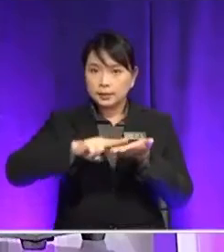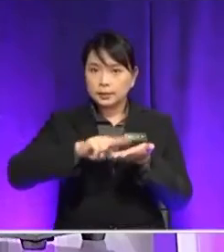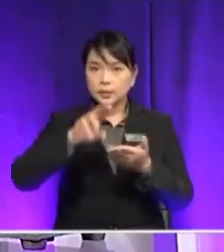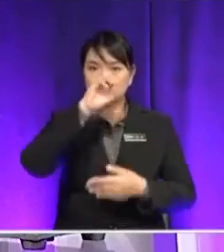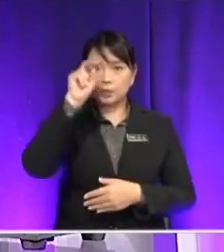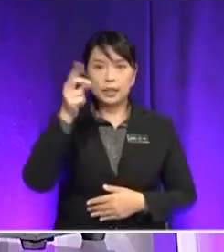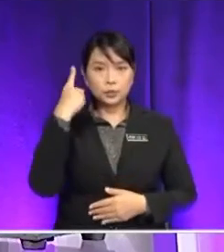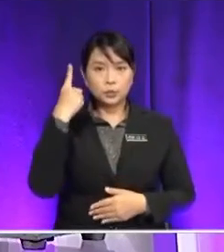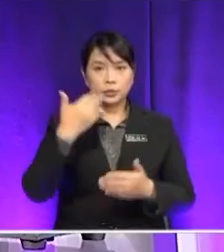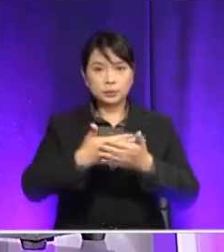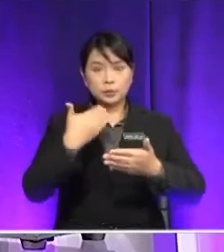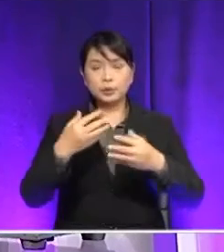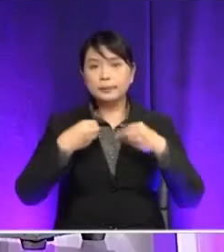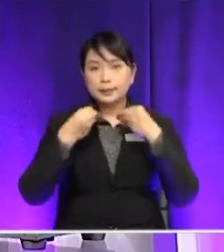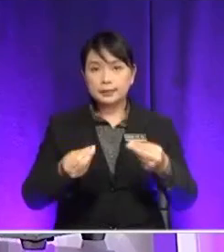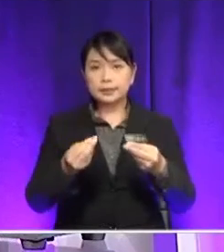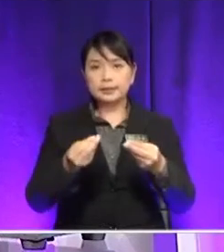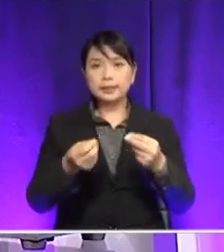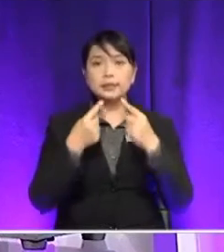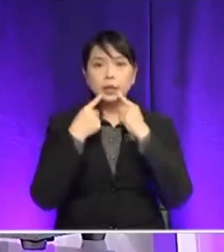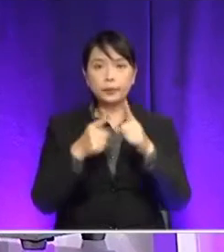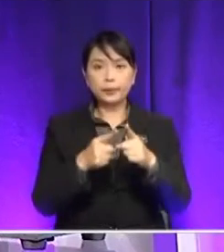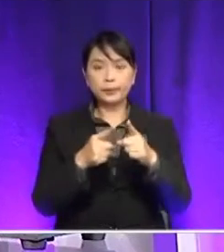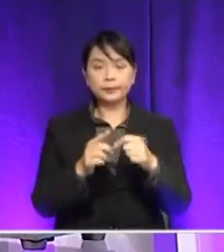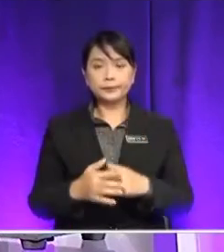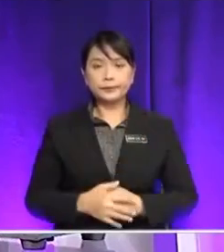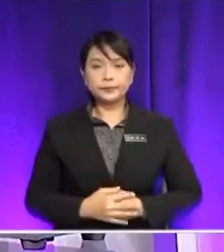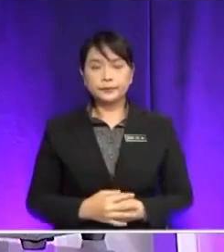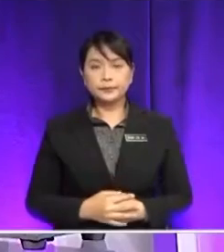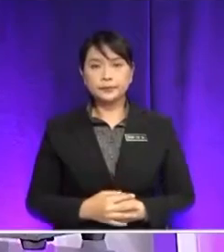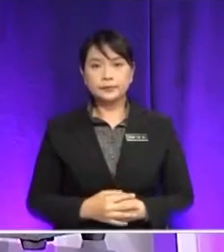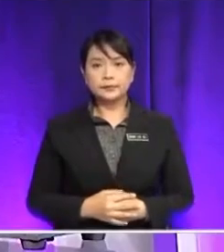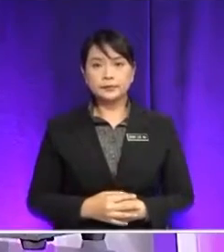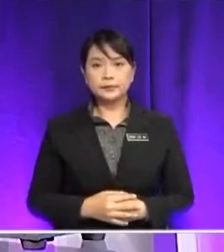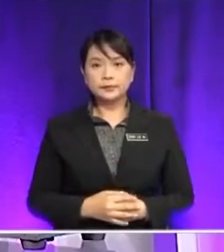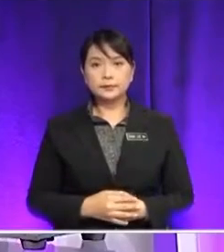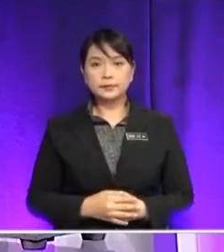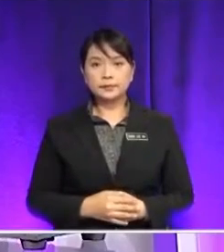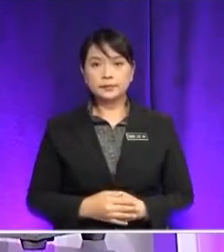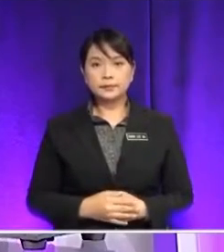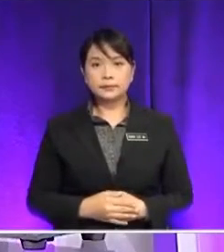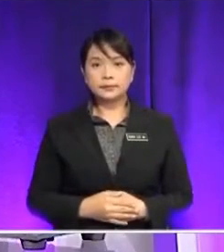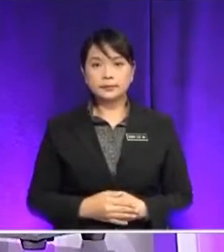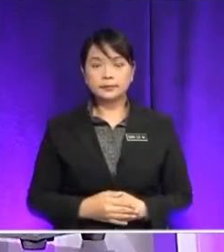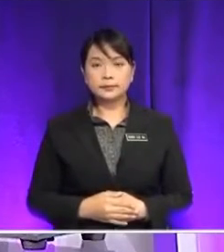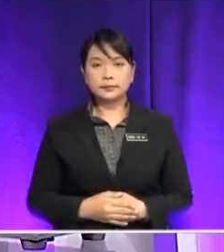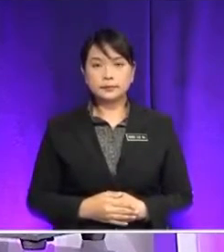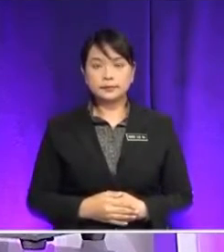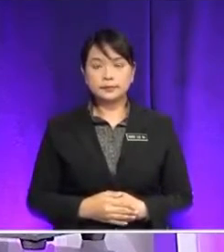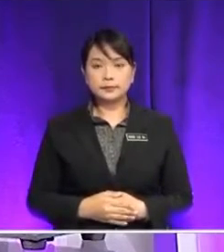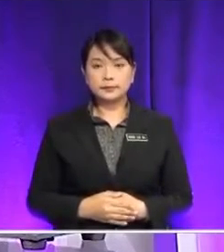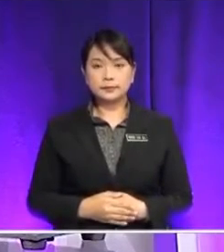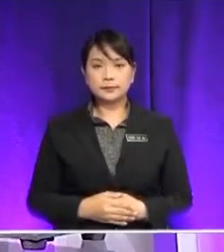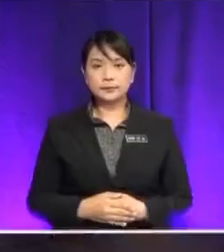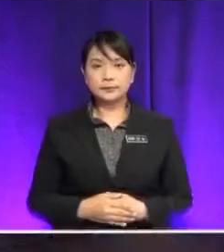Jawa paint Oke menemui oleh Jogja penak menjawab dulu bagi yang bagian Eh ini masih saya soal